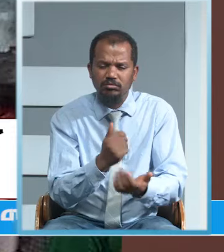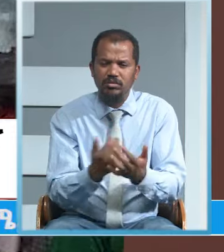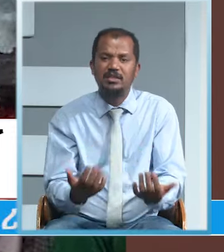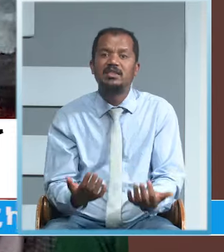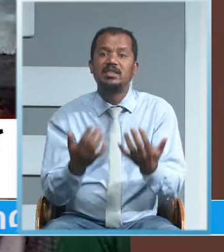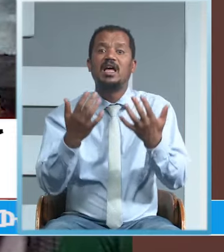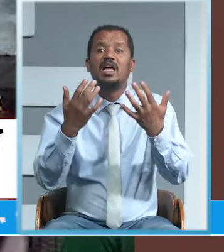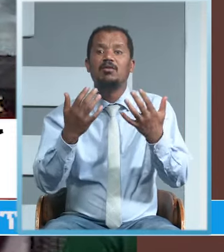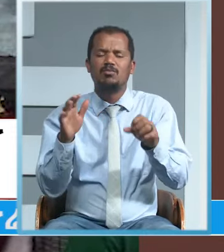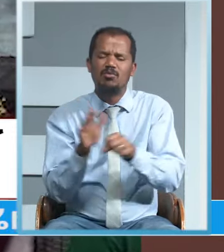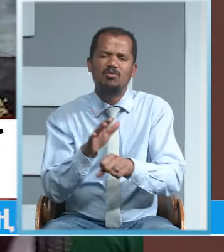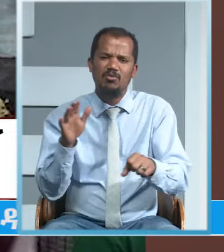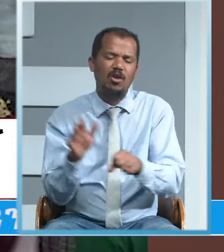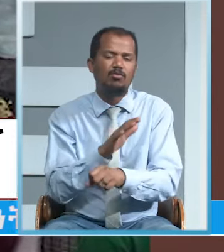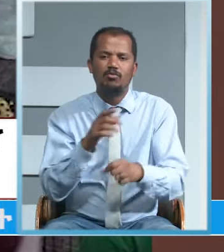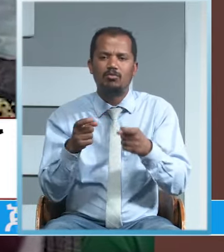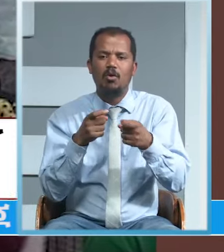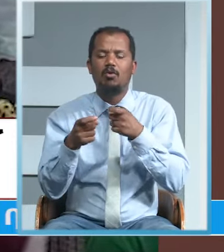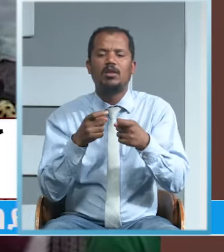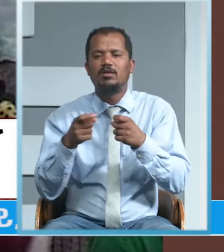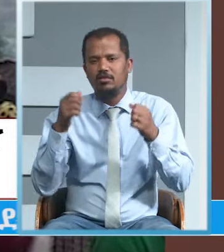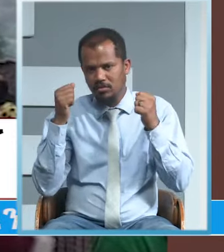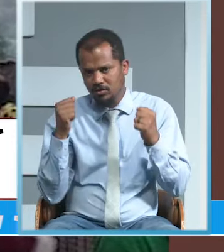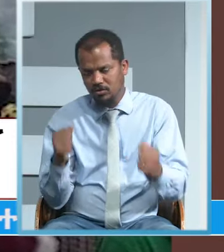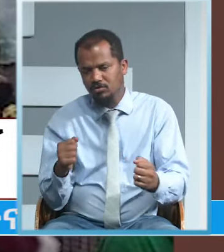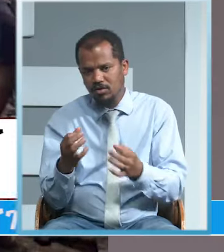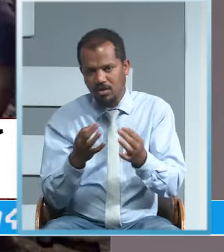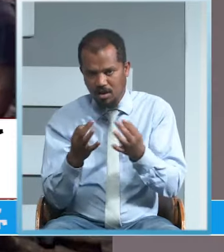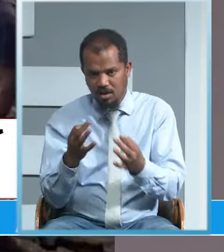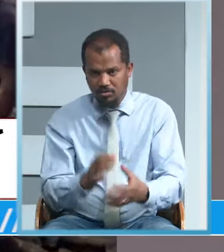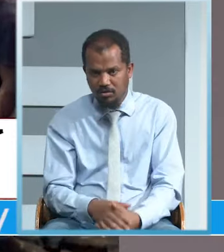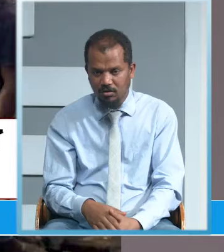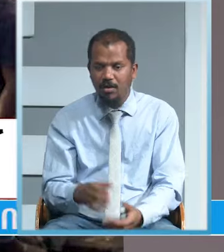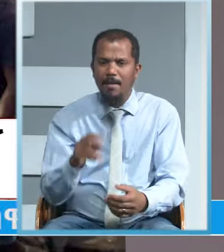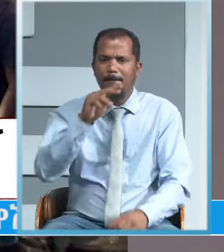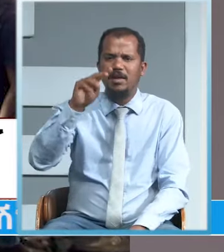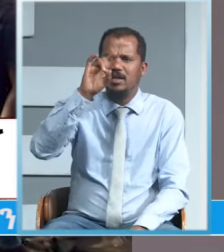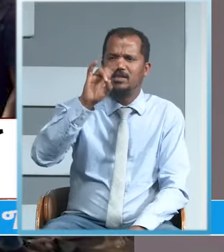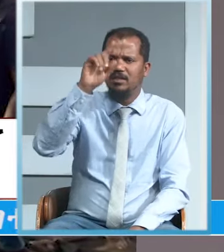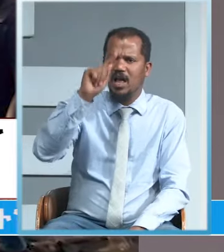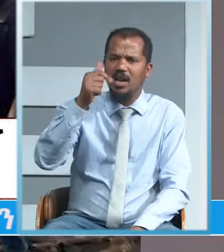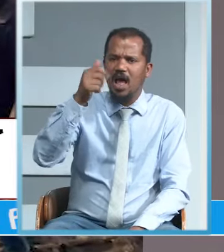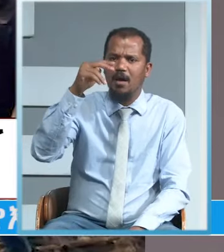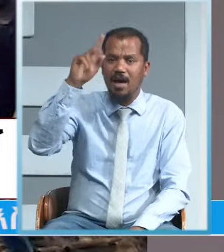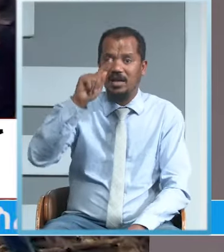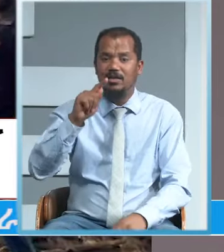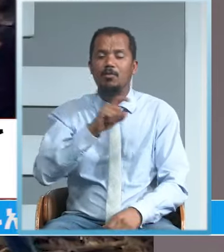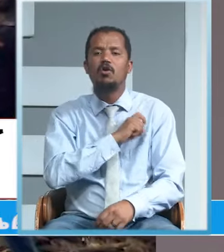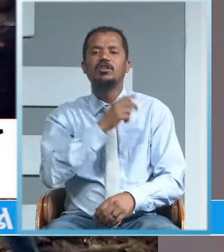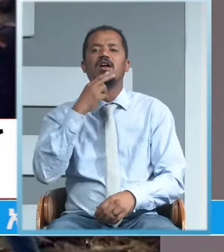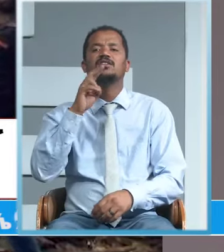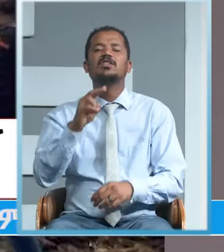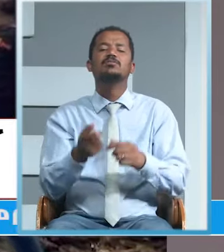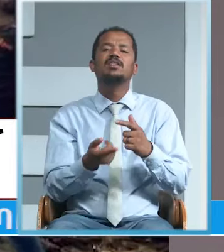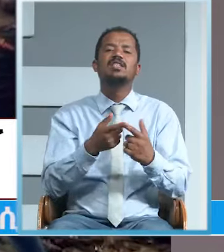የእሳት ቃጠሎውን ሙሉ በሙሉ መቆጣጠር መቻሉ ተገልጿል። የሚዛን አማን ከተማ አስተዳደር ፖሊስ አዛዥ